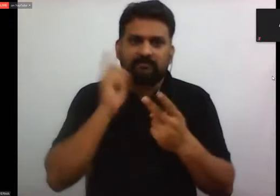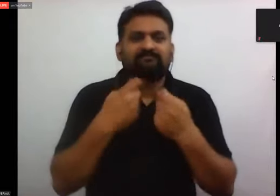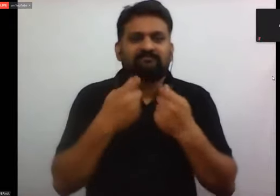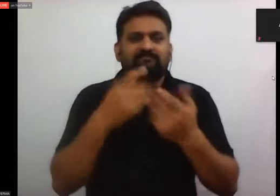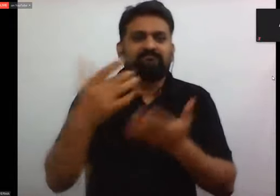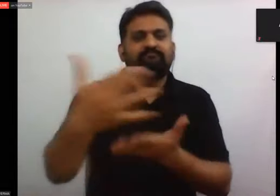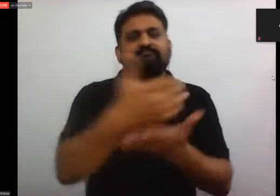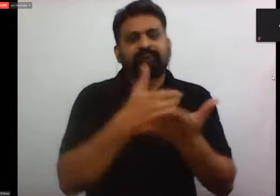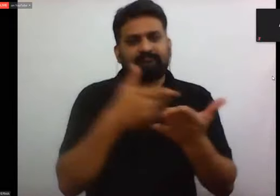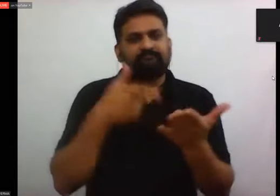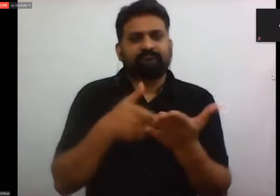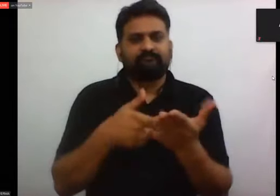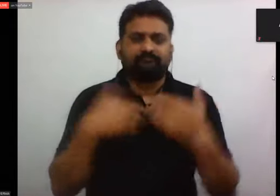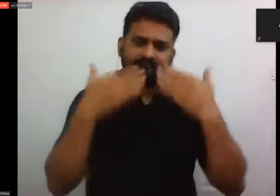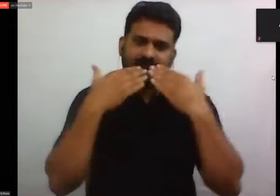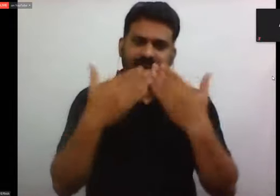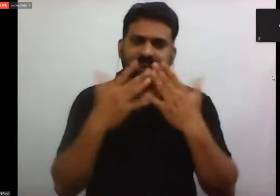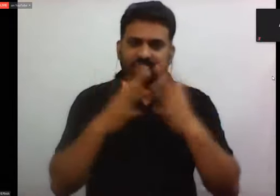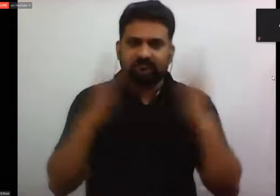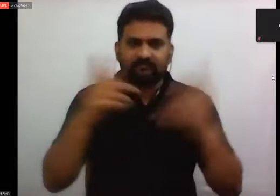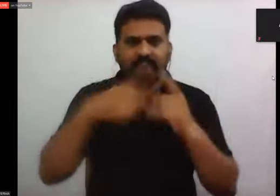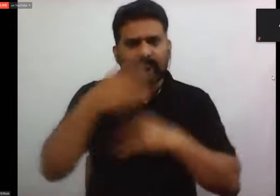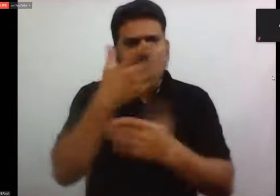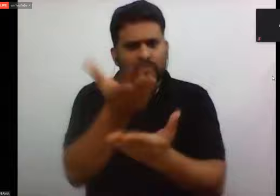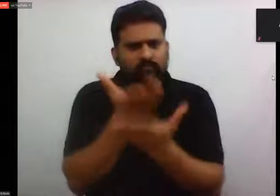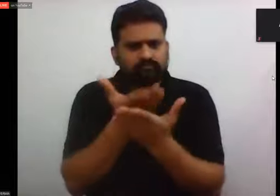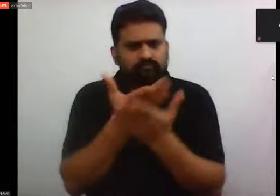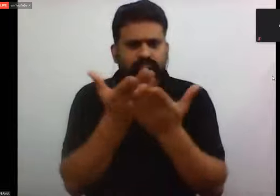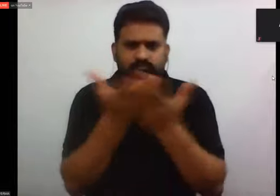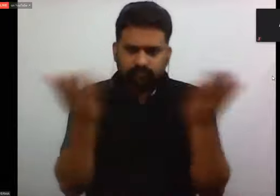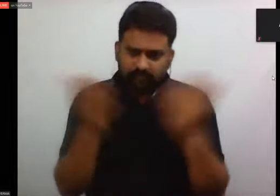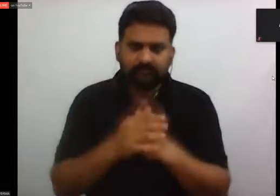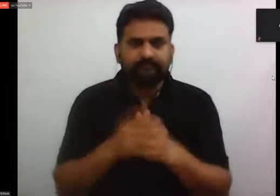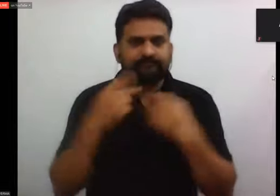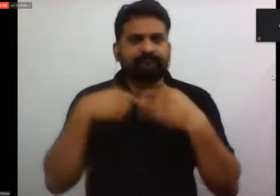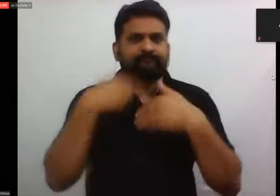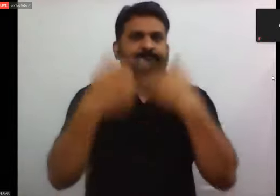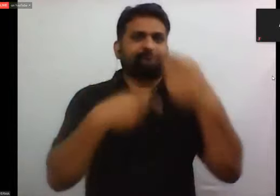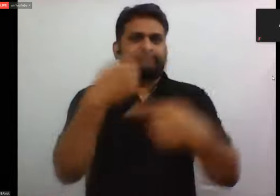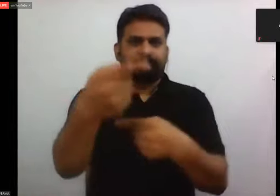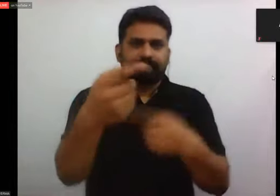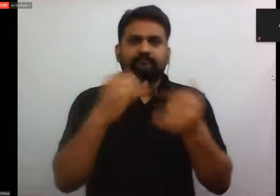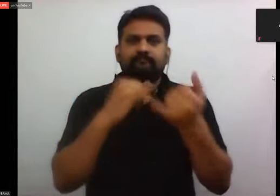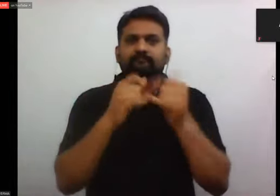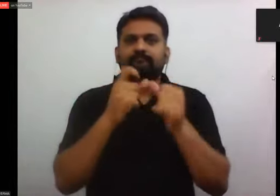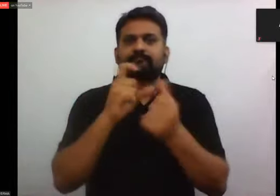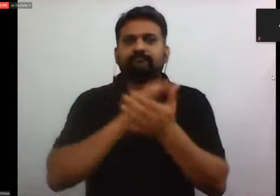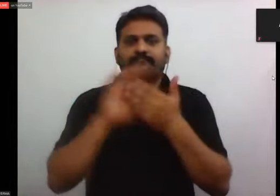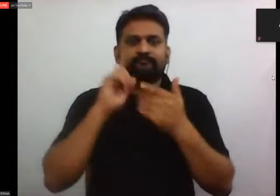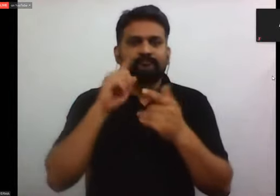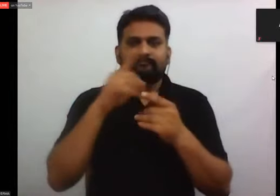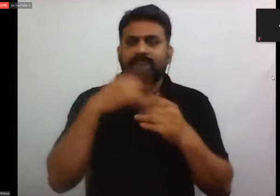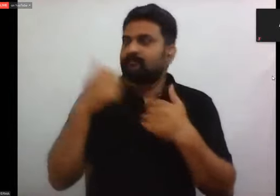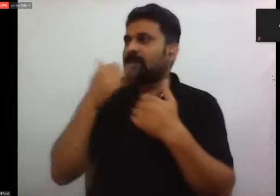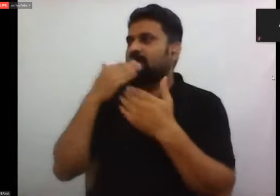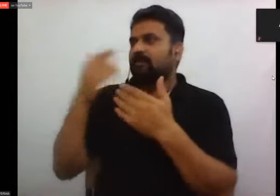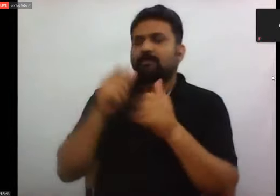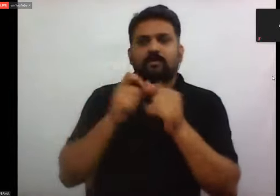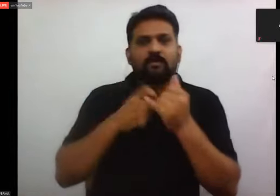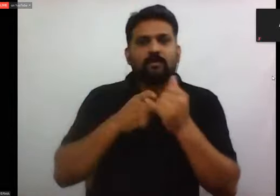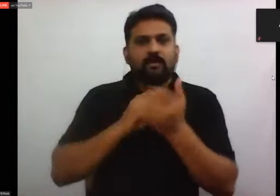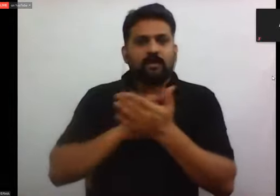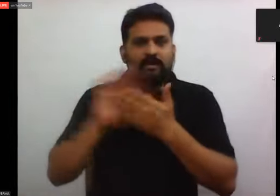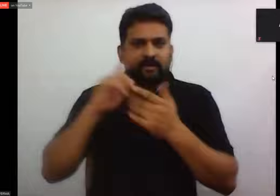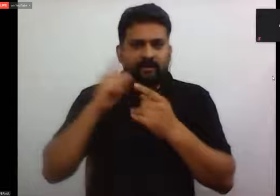तो थैंक यू वेरी मच फॉर योर पार्टिसिपेशन। बैक टू सचिन। थैंक यू अखिल फॉर क्लेरिफाइंग फ्यू